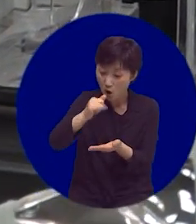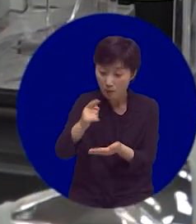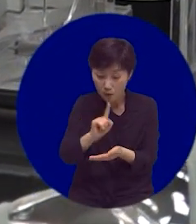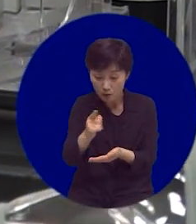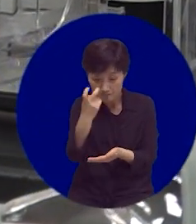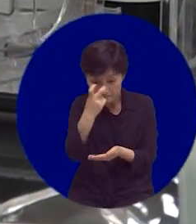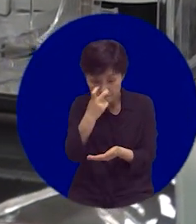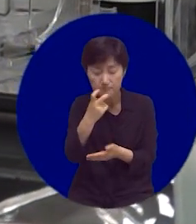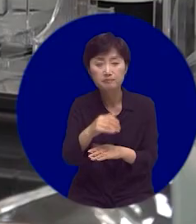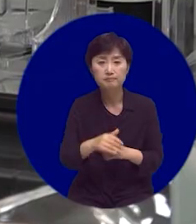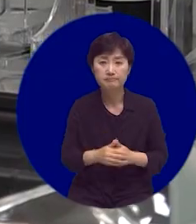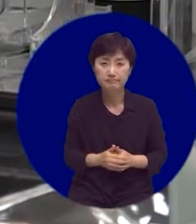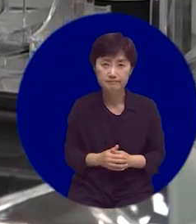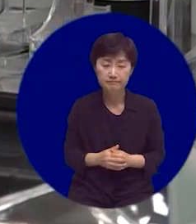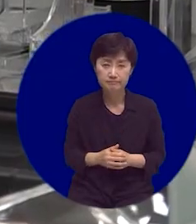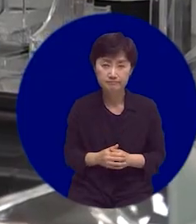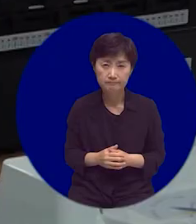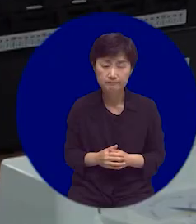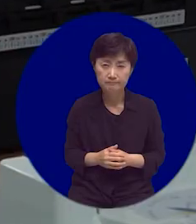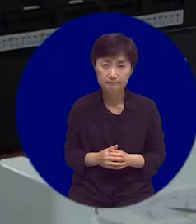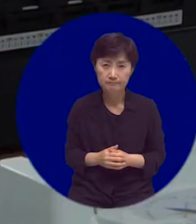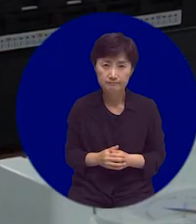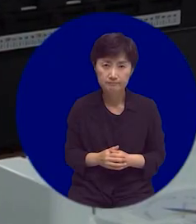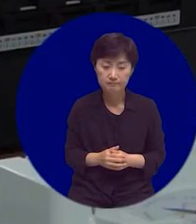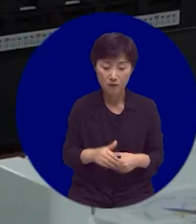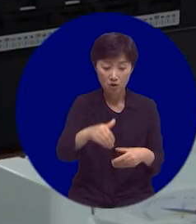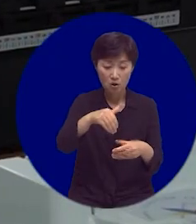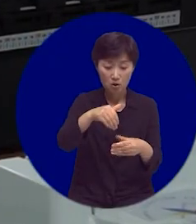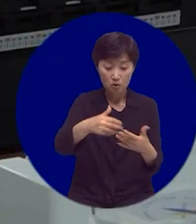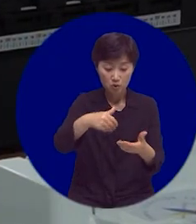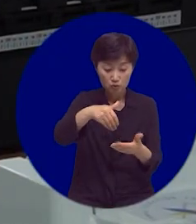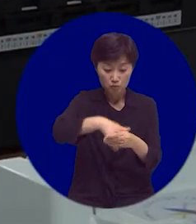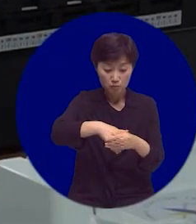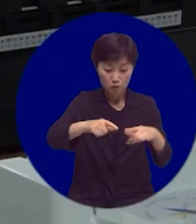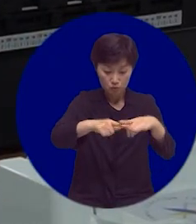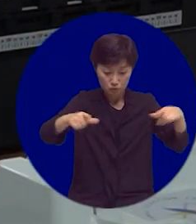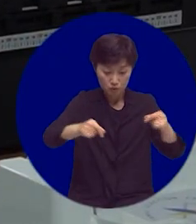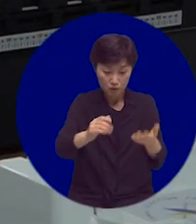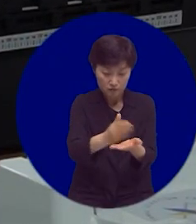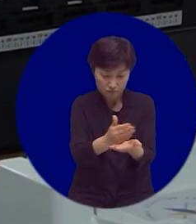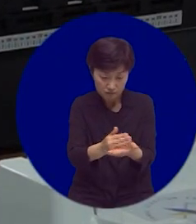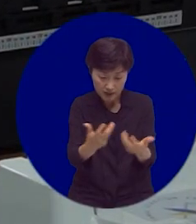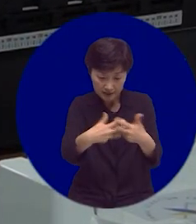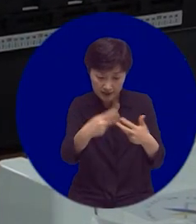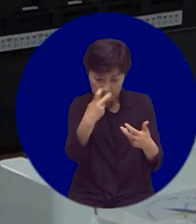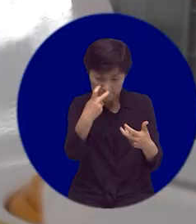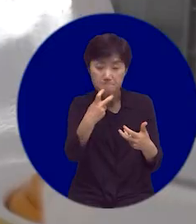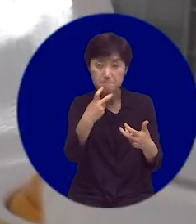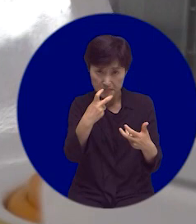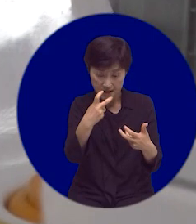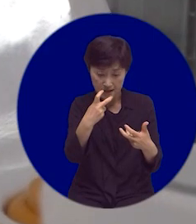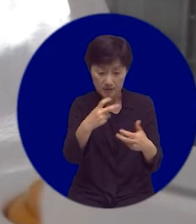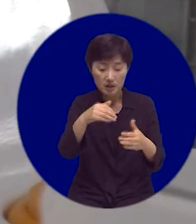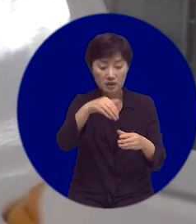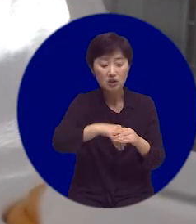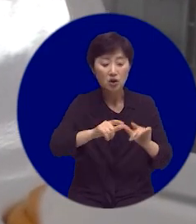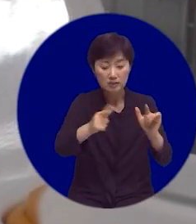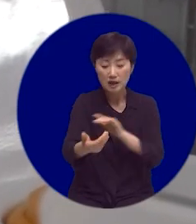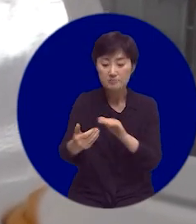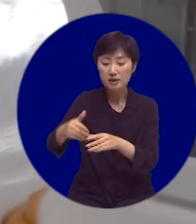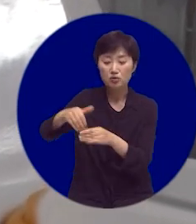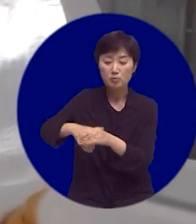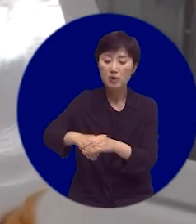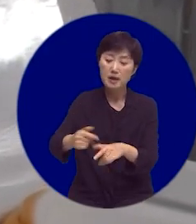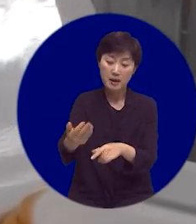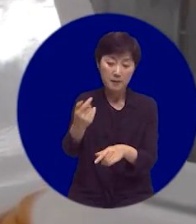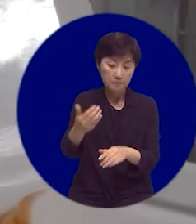상태를 확인할 수 있습니다. 이번 투표지 분류기 모의시험은 투표지 분류기마다 선거일 투표와 사전투표